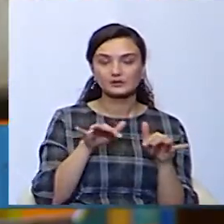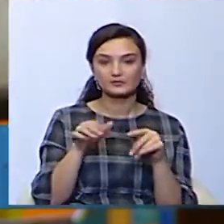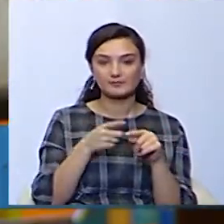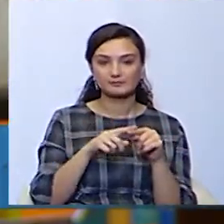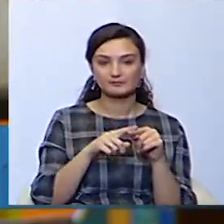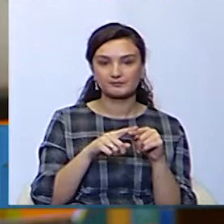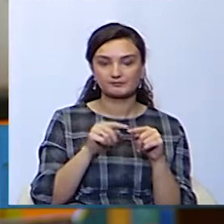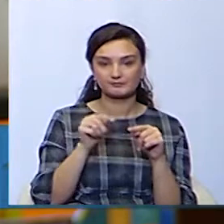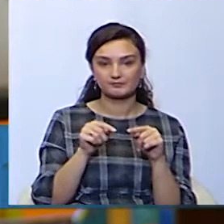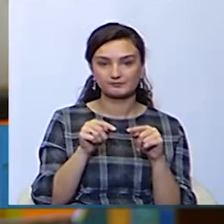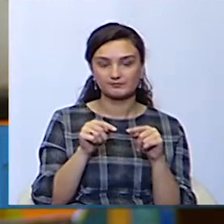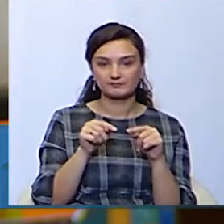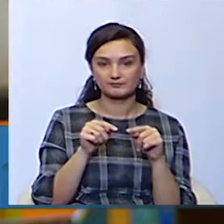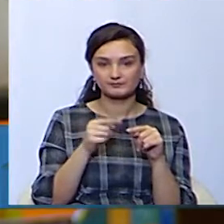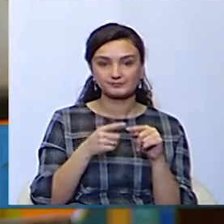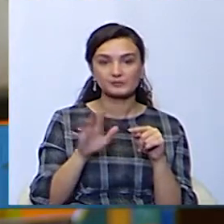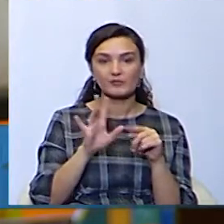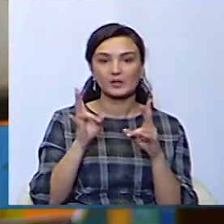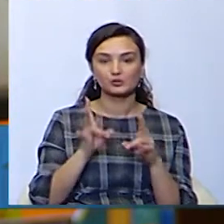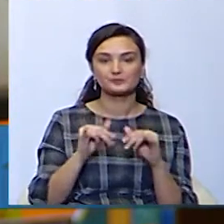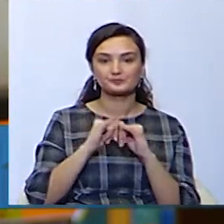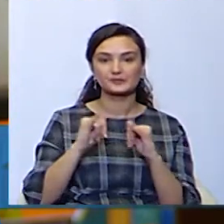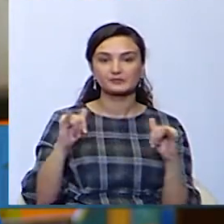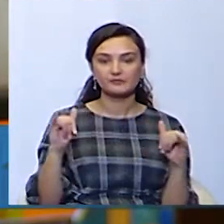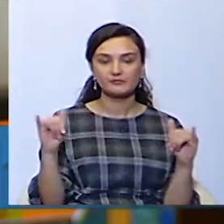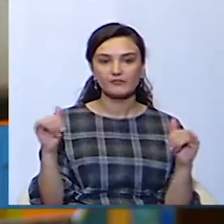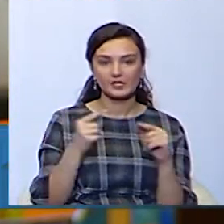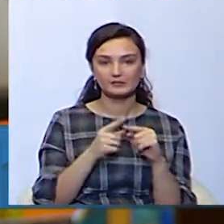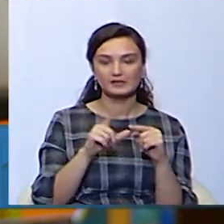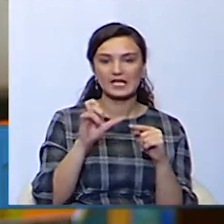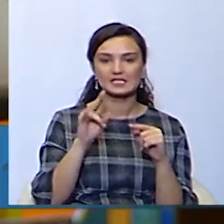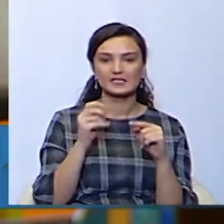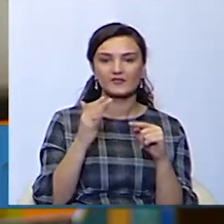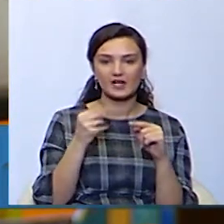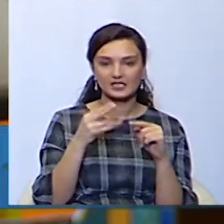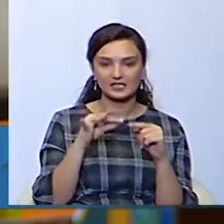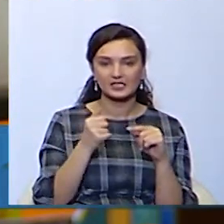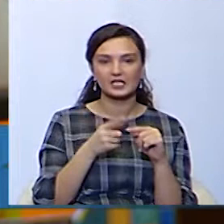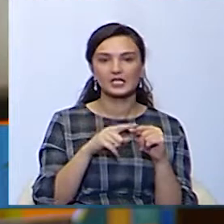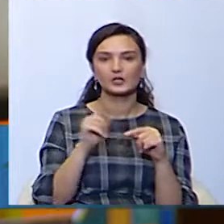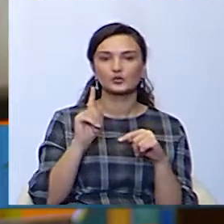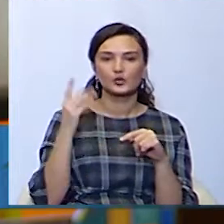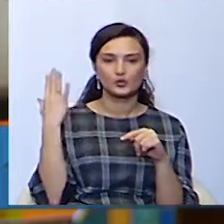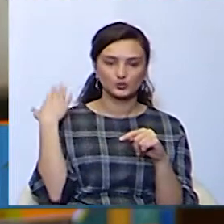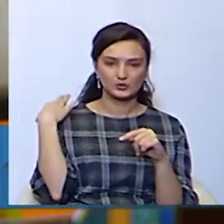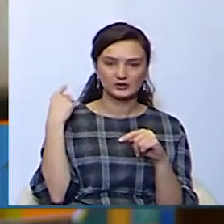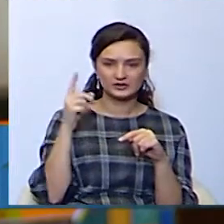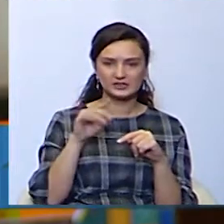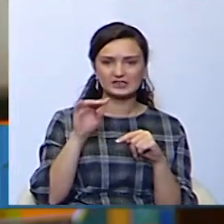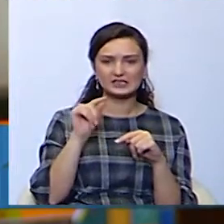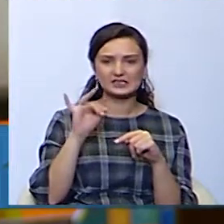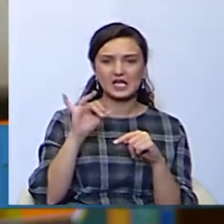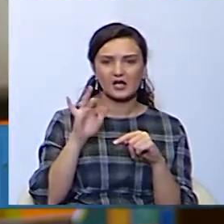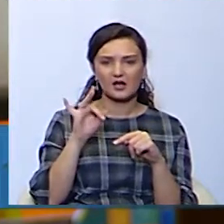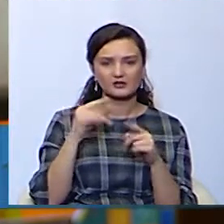ანუ ნაყოფის შენება, და რათა არ მოხდეს განვითარების დეფექტები, ან ენცეფალია იქნება ეს, თუ თიაქარი ზურგის ტვინის, თუ სხვა